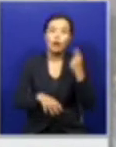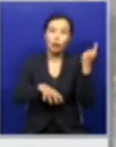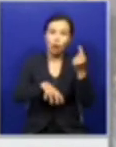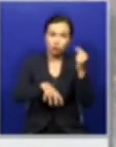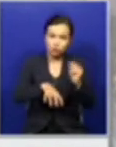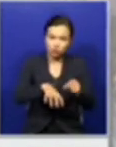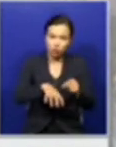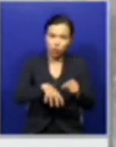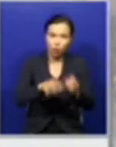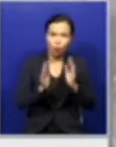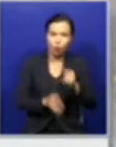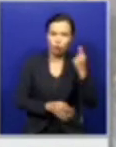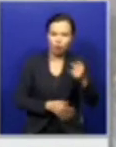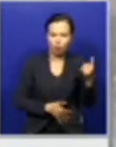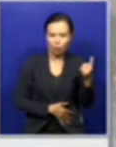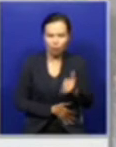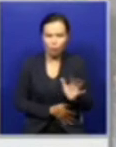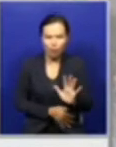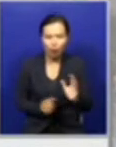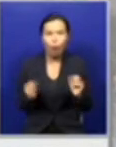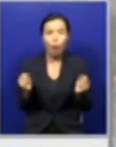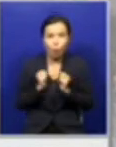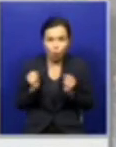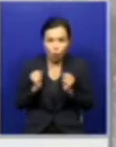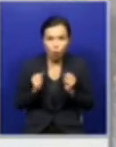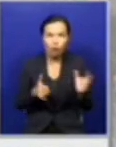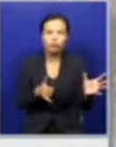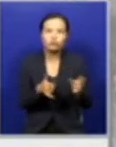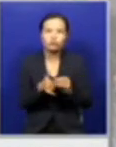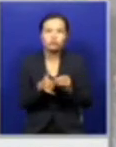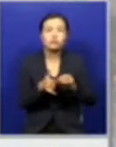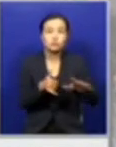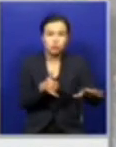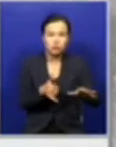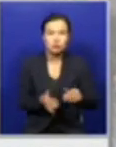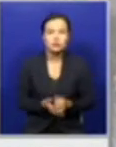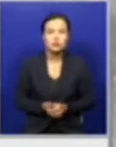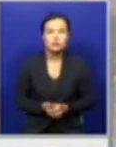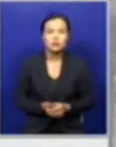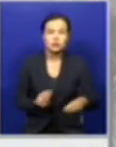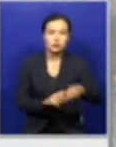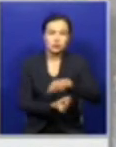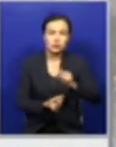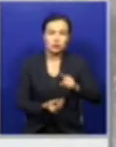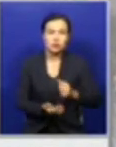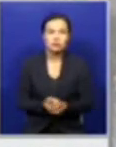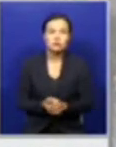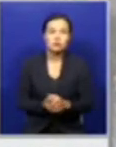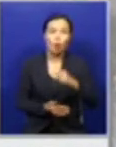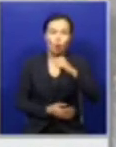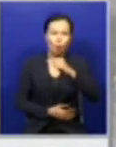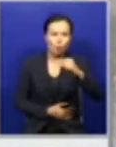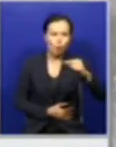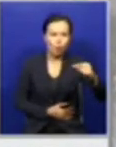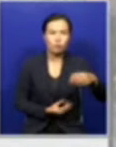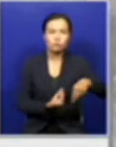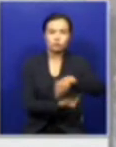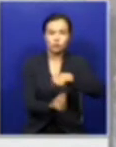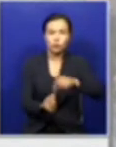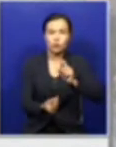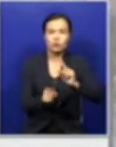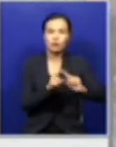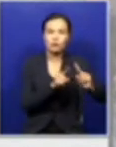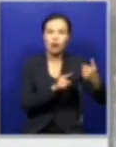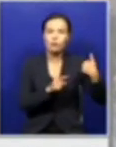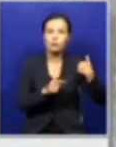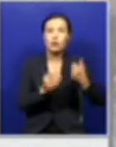นก็ไม่กล้าไปเที่ยวเพราะกลัวการติดเชื้อเศรษฐกิจติดลบนะครับทำให้ธุรกิจหลายประเภ